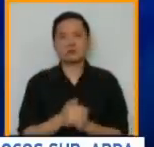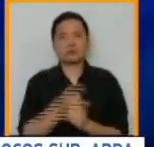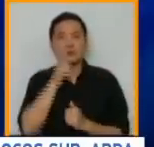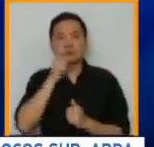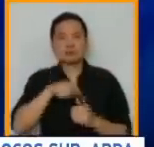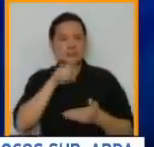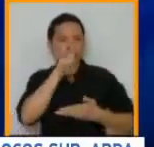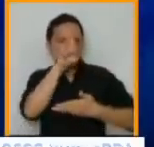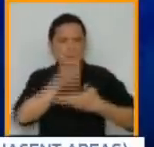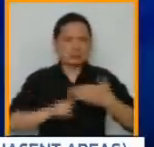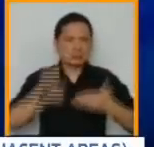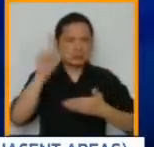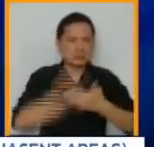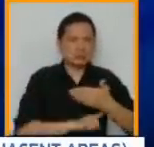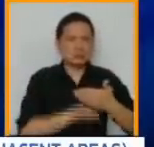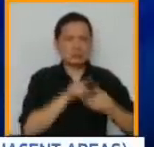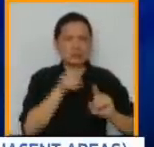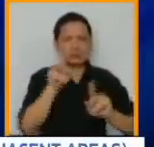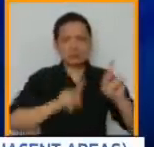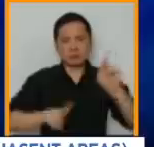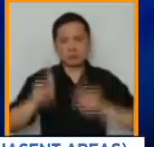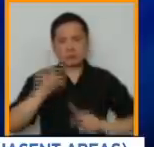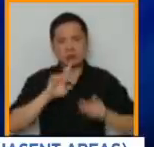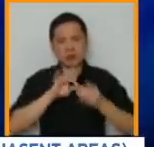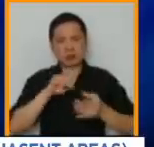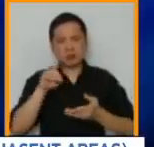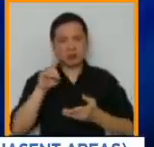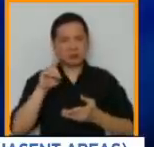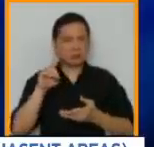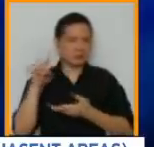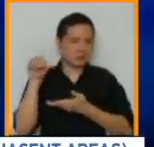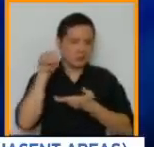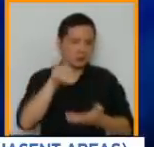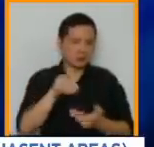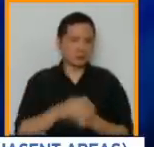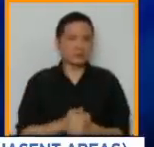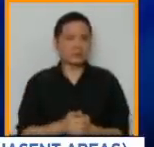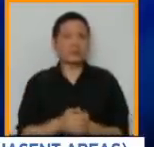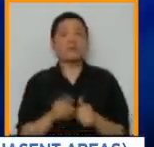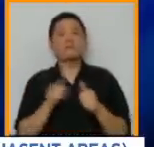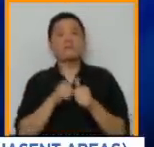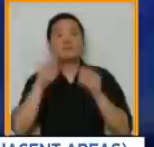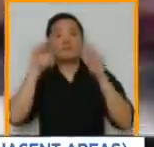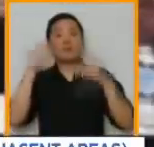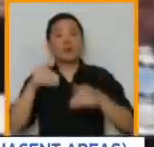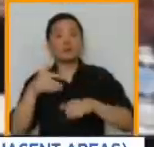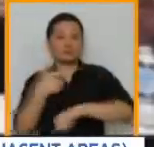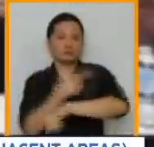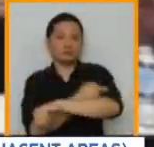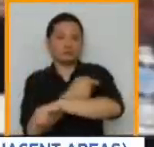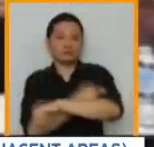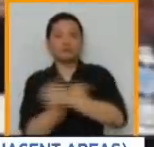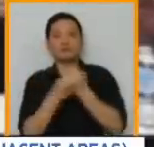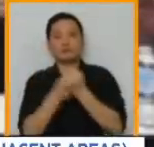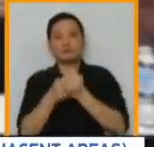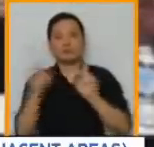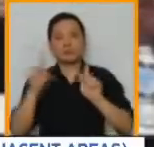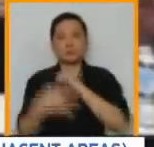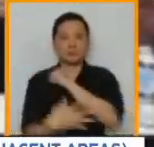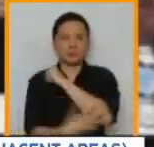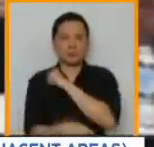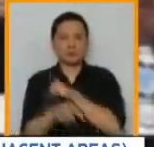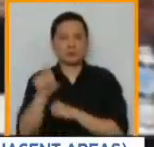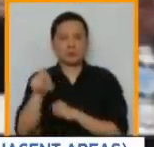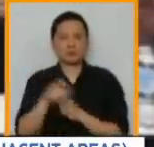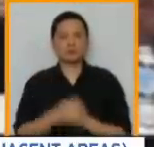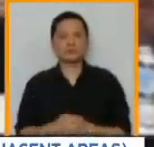ayuda at tugunan ang ugat ng kahirapan. Magsimula sa bakuna at pagbigay ng suporta sa mga nangangailangan. Pinangunahan naman ni